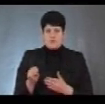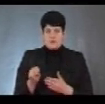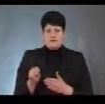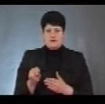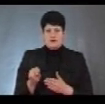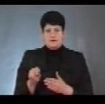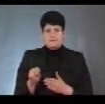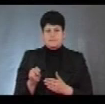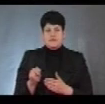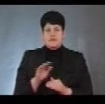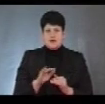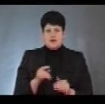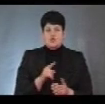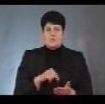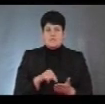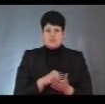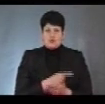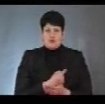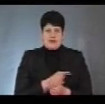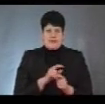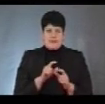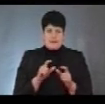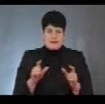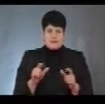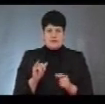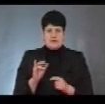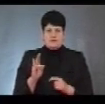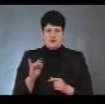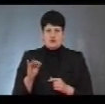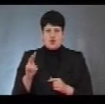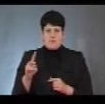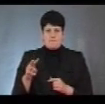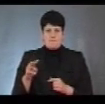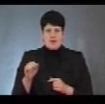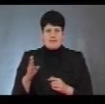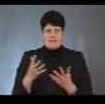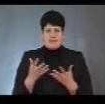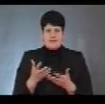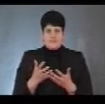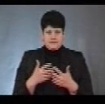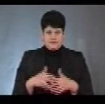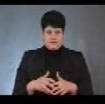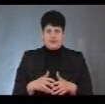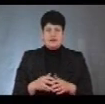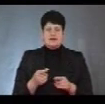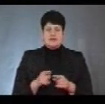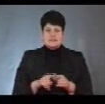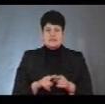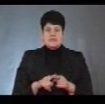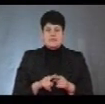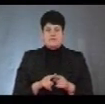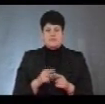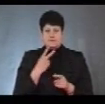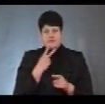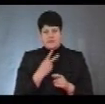гематологічне відділення дитячої міської лікарні інфузоматів. Інфузомати використовують для контрольованого дозування